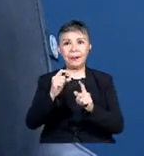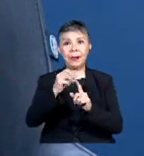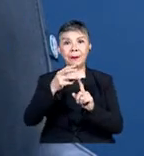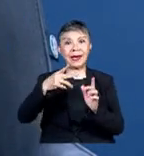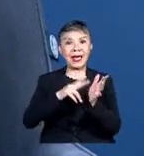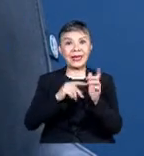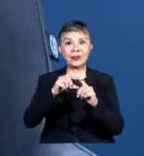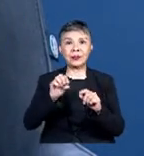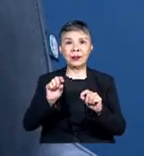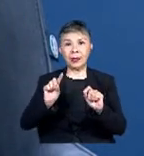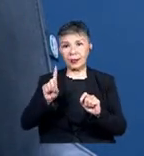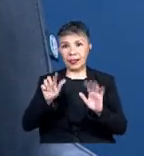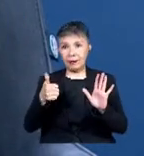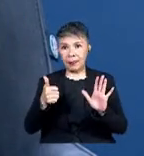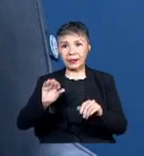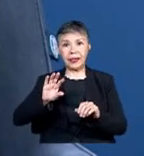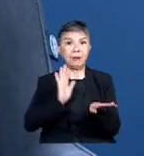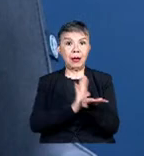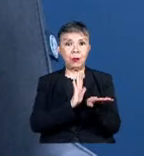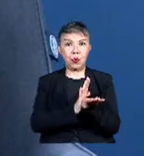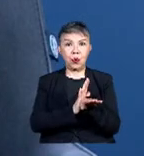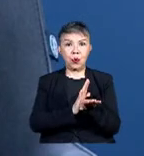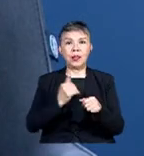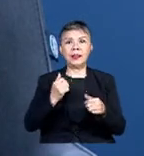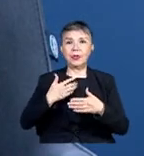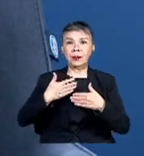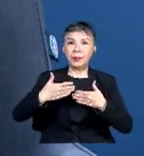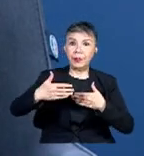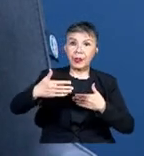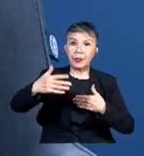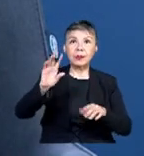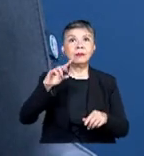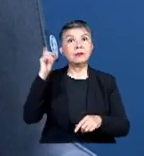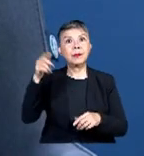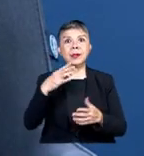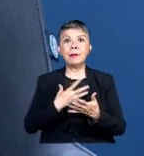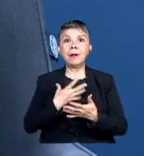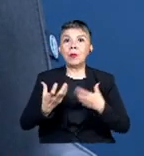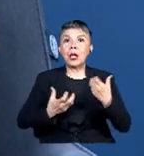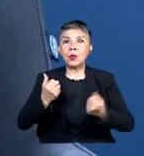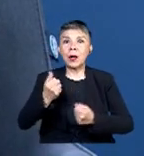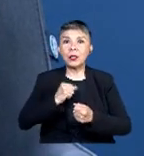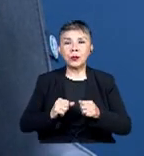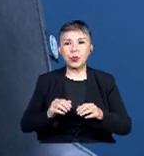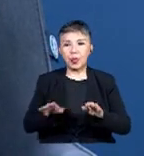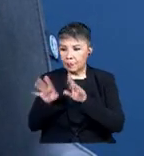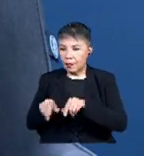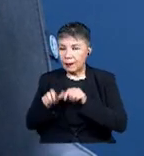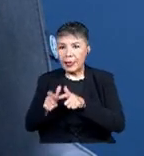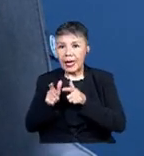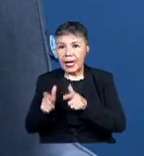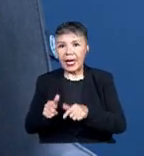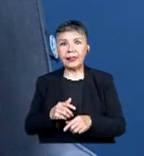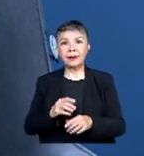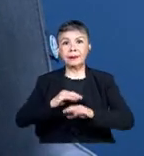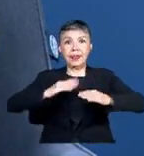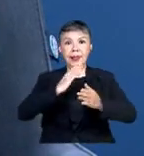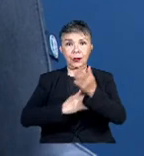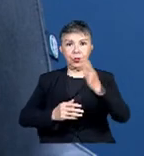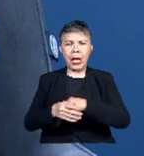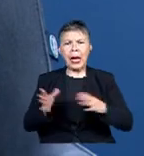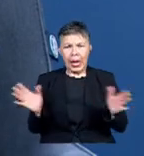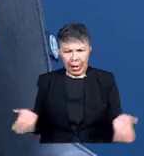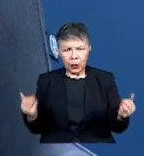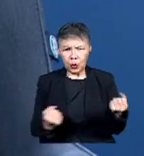Peparnas ke-16 Papua dan rencana jangka panjang seperti apa yang memang pemerintah lakukan dalam pembinaan atlet penyandang disabilitas.